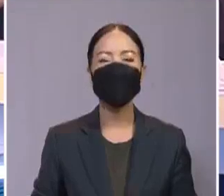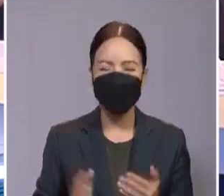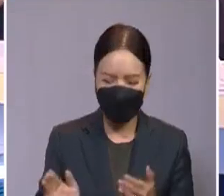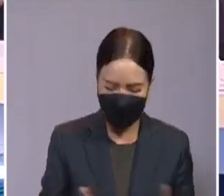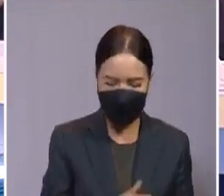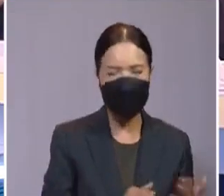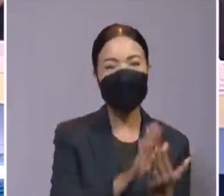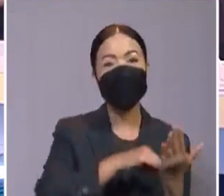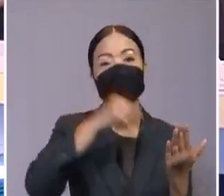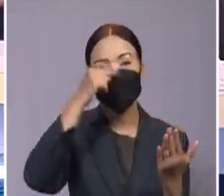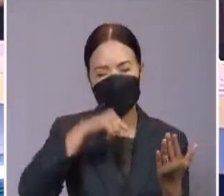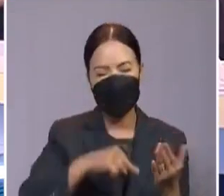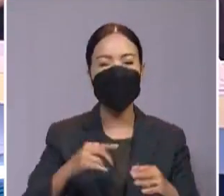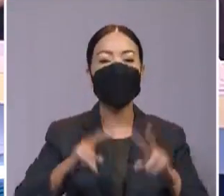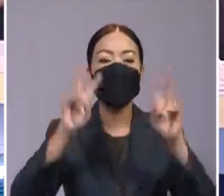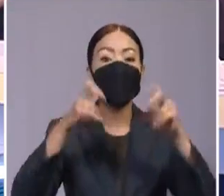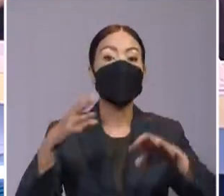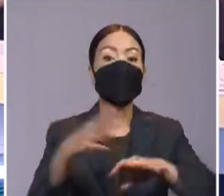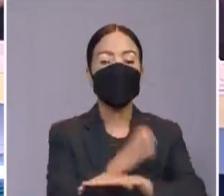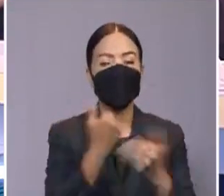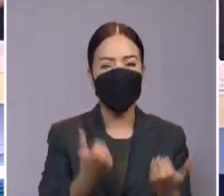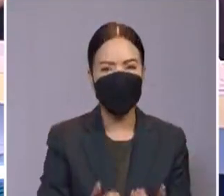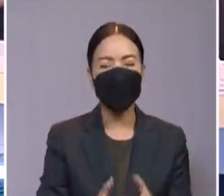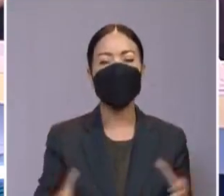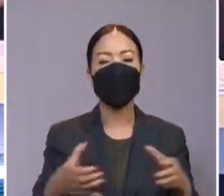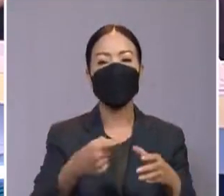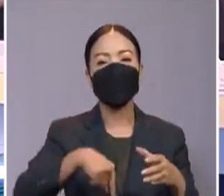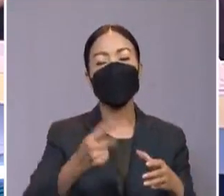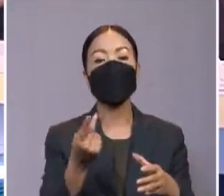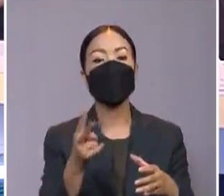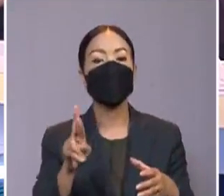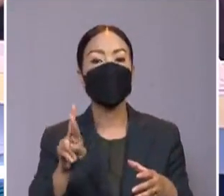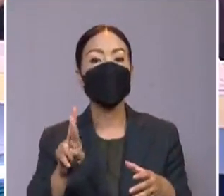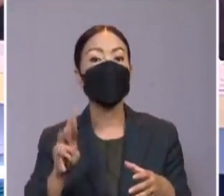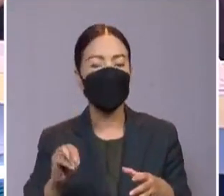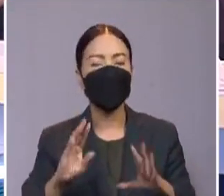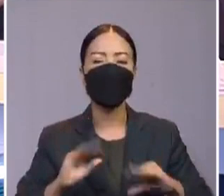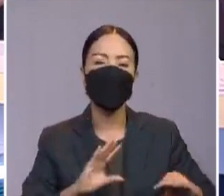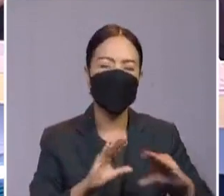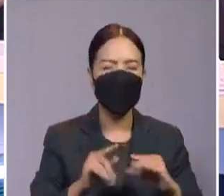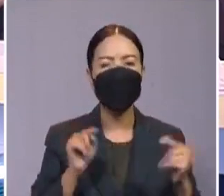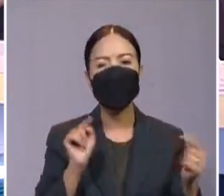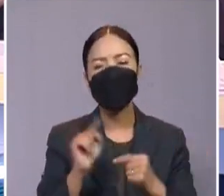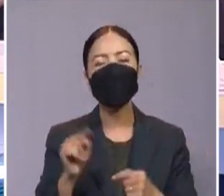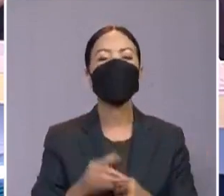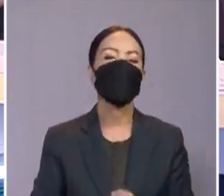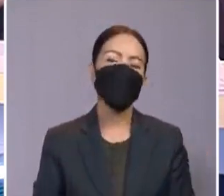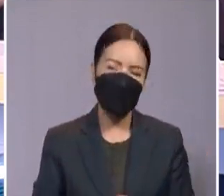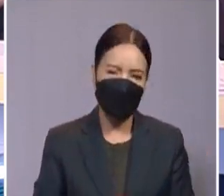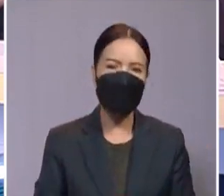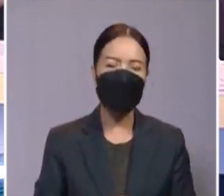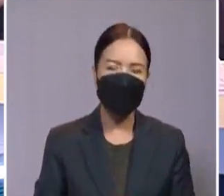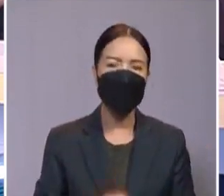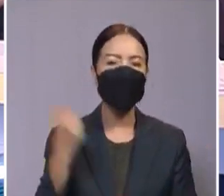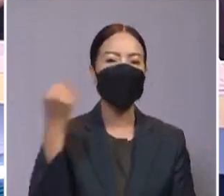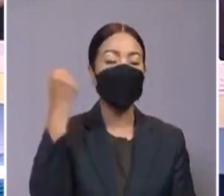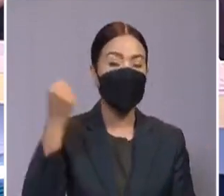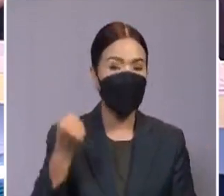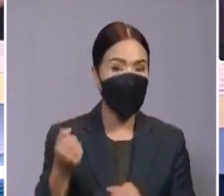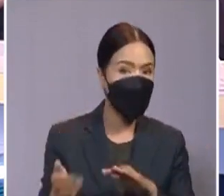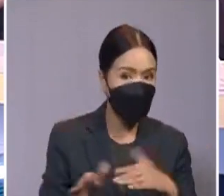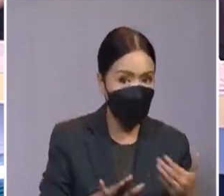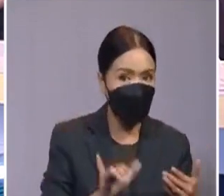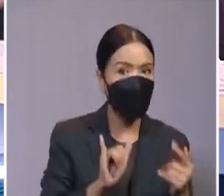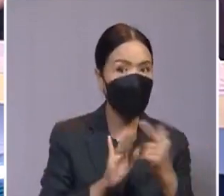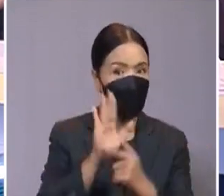กลับมาที่บ้านเราเรื่องของการเมืองกันมากวันนี้มีการประชุมคณะรัฐมนตรีก็ยังจับตากันอยู่เรื่องของปมยุคสภาที่ฝ่ายขายก็คาดว่านายกรัฐมนตรี